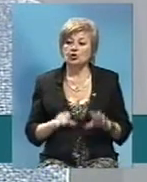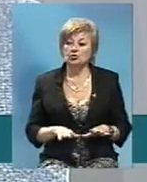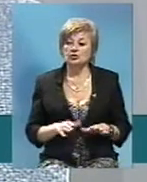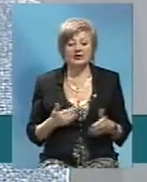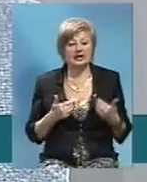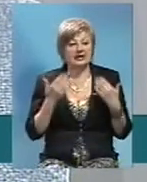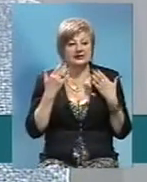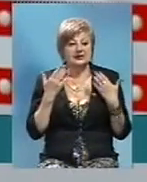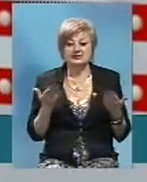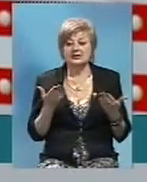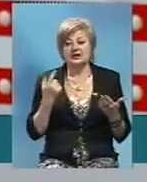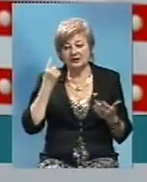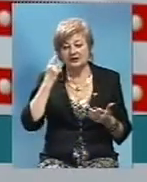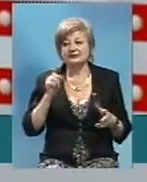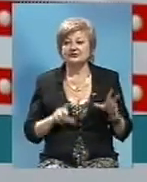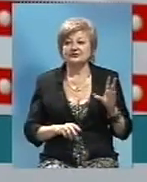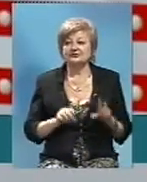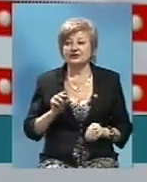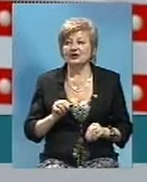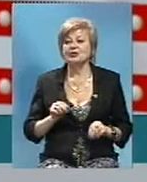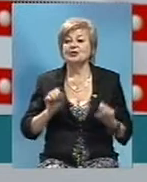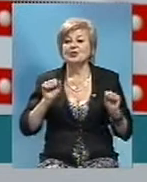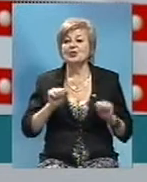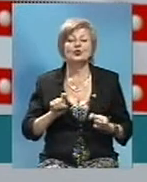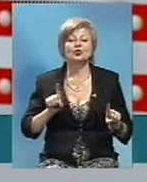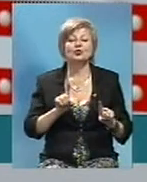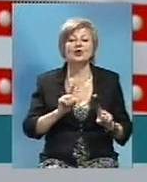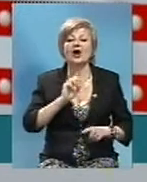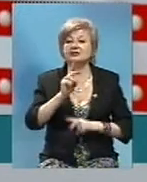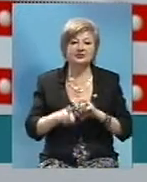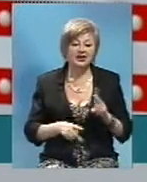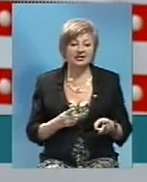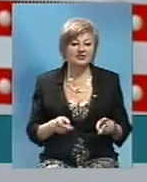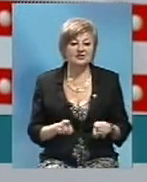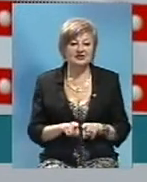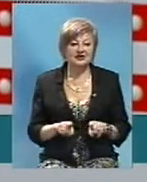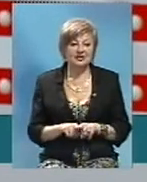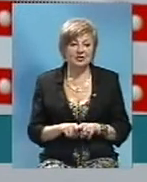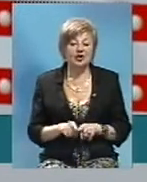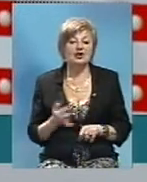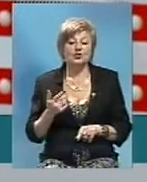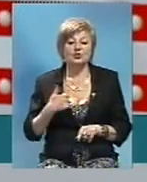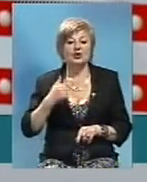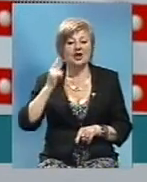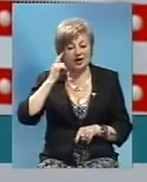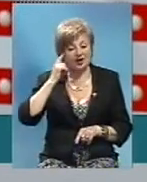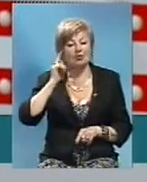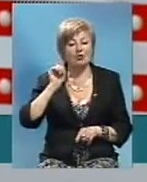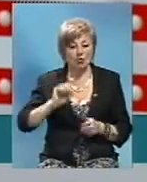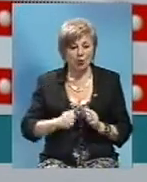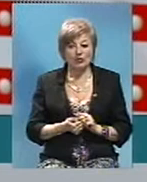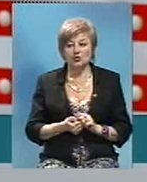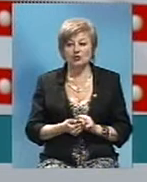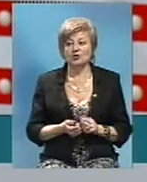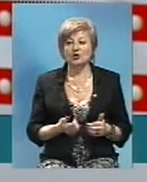Я не знаю, я сподіваюся, що вже хтось кудись щось подасть. Але я можу сказати, що наскільки я пам'ятаю, я не бачила у нас,